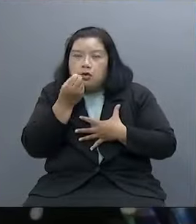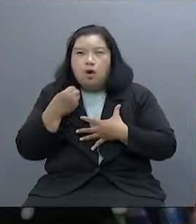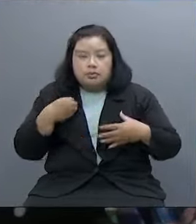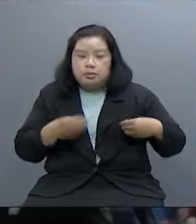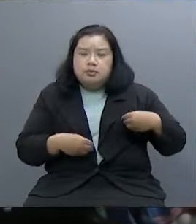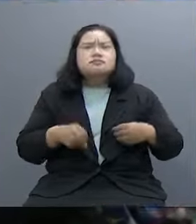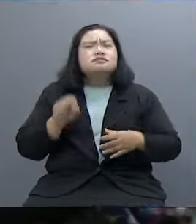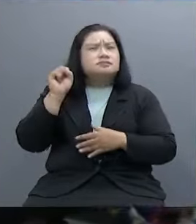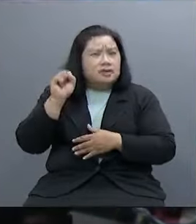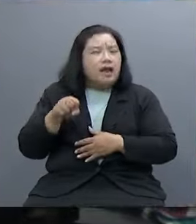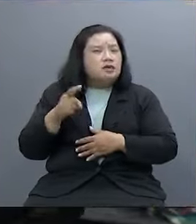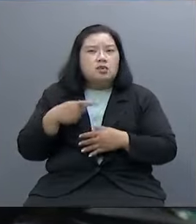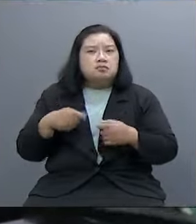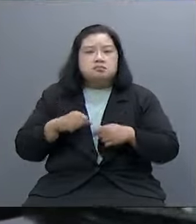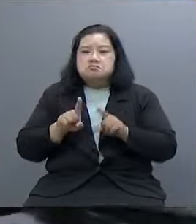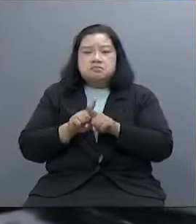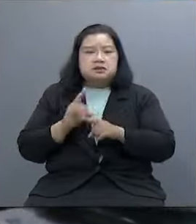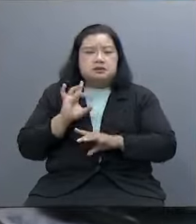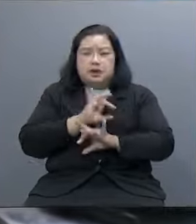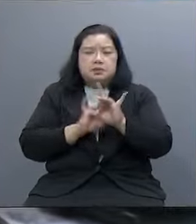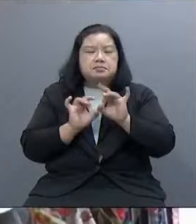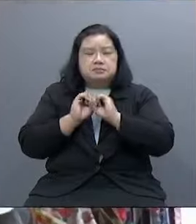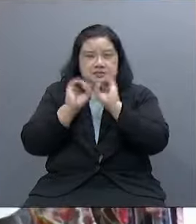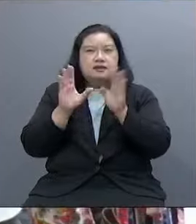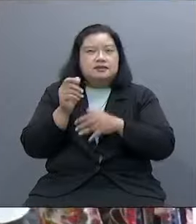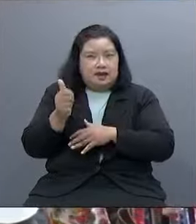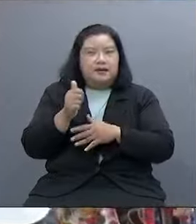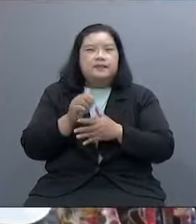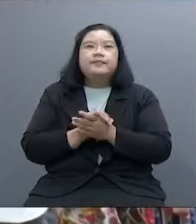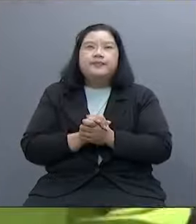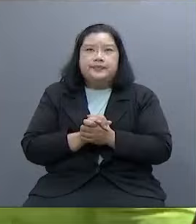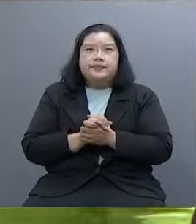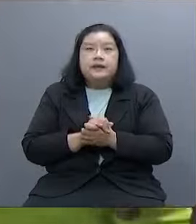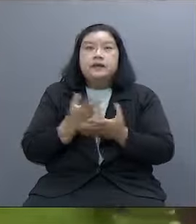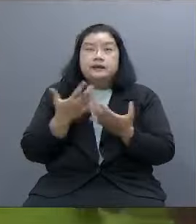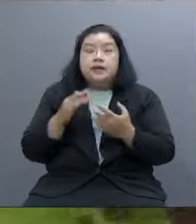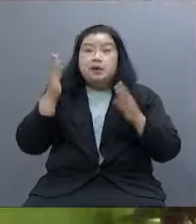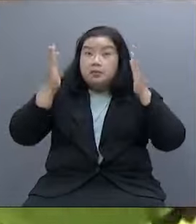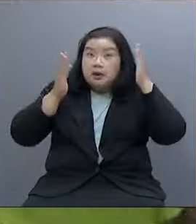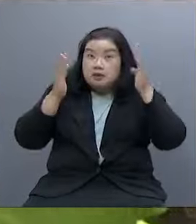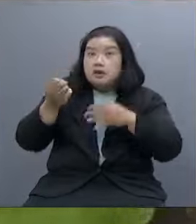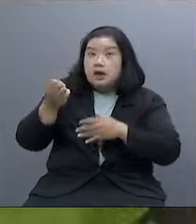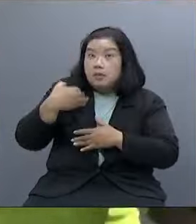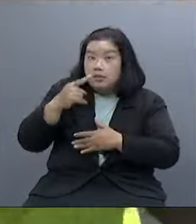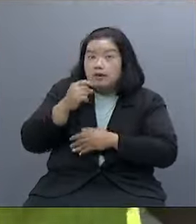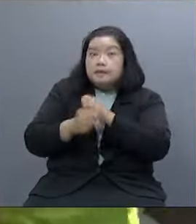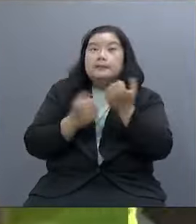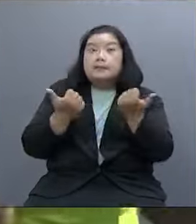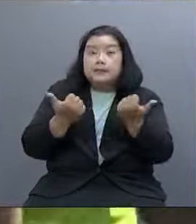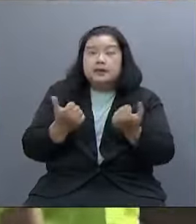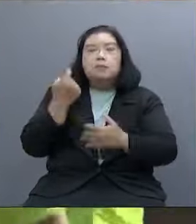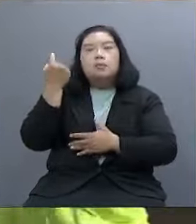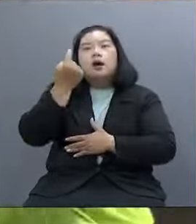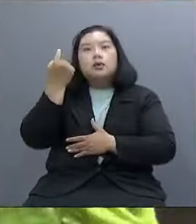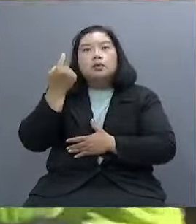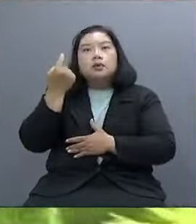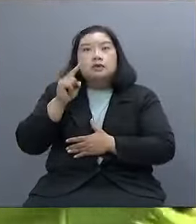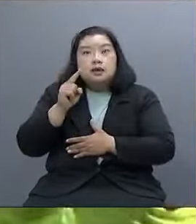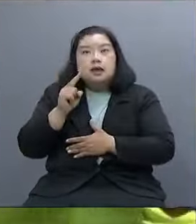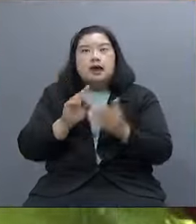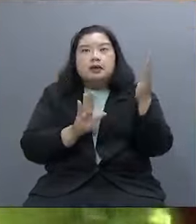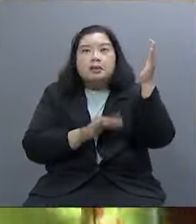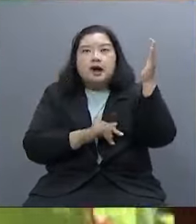ดค ่ะจัดไปให้เต็มนะคะอีกหนึ่งนักท่องเที่ยวชาวมาเลเซียค่ะบอกว่าปีนี้เดินทางมาเที่ยวเบตงครั้งแรกเพราะว่าเ